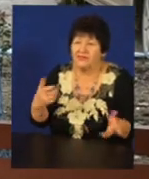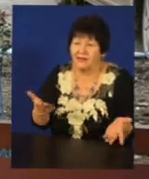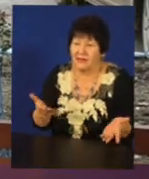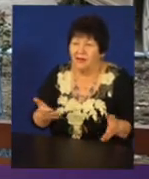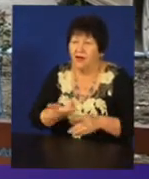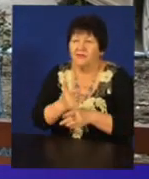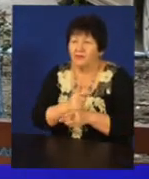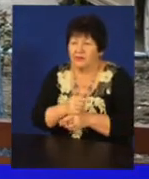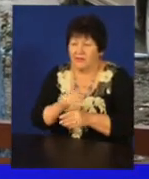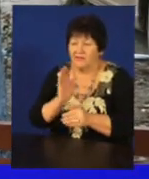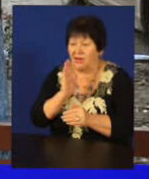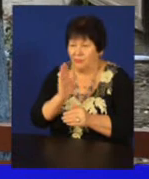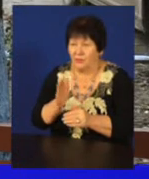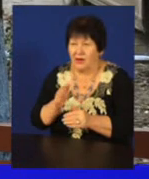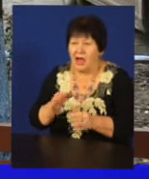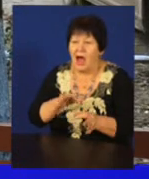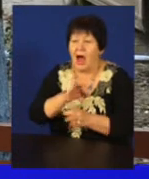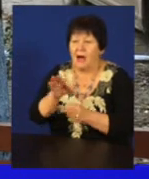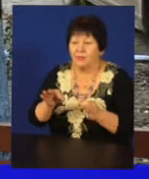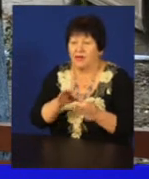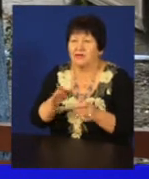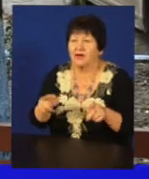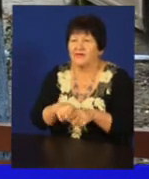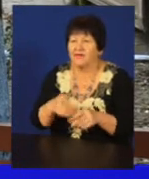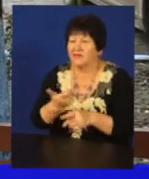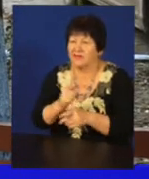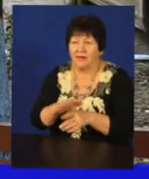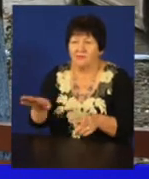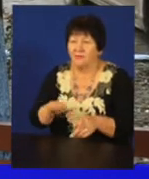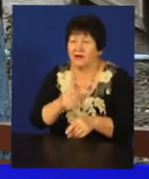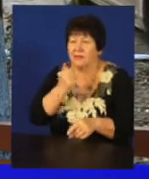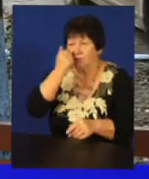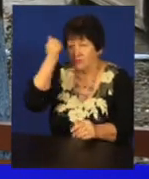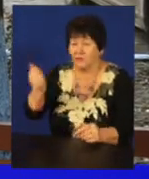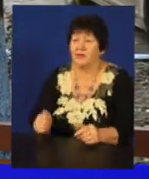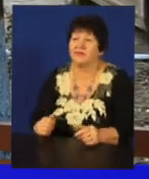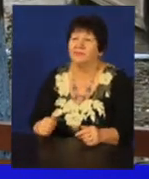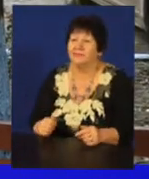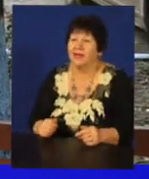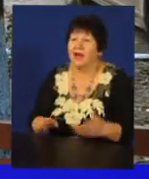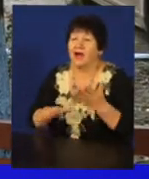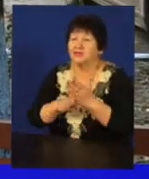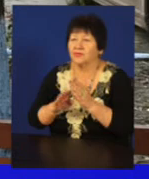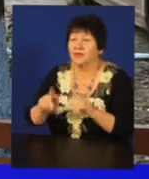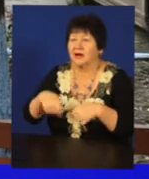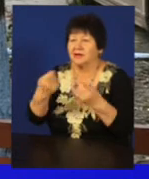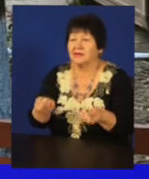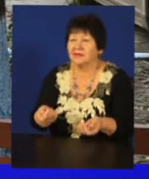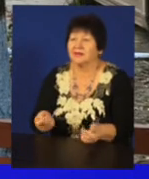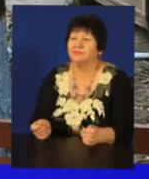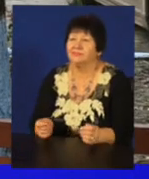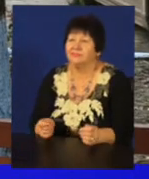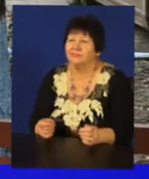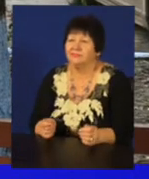e foarte bun venit acest proiect. Suntem foarte mulțumiți de ajutorul care ne a fost